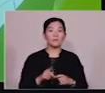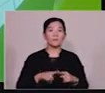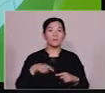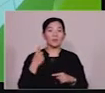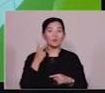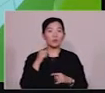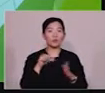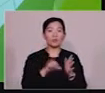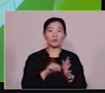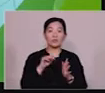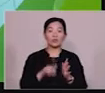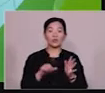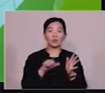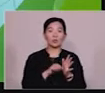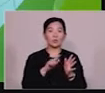Следующее число –